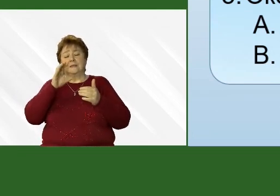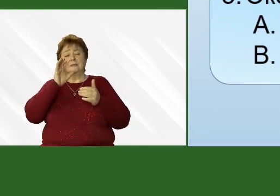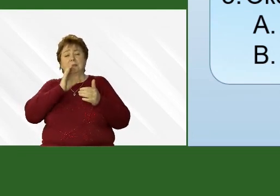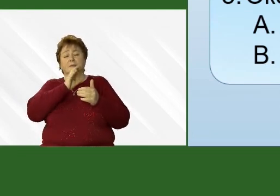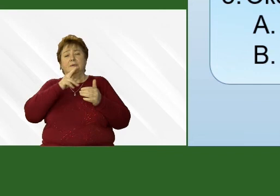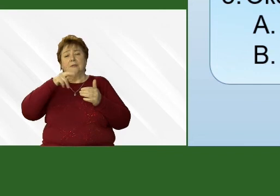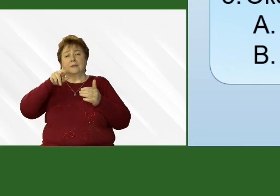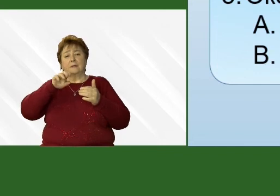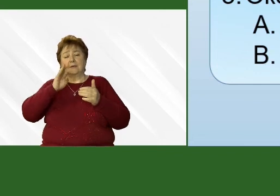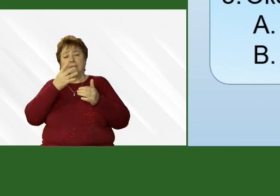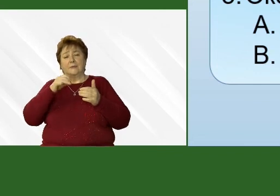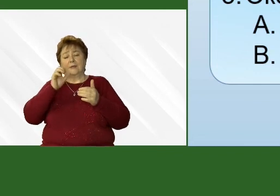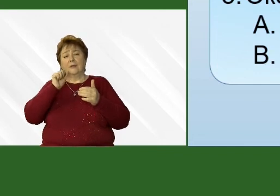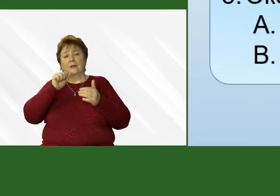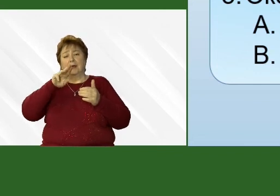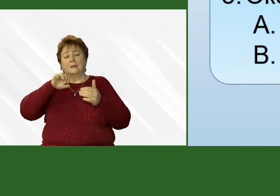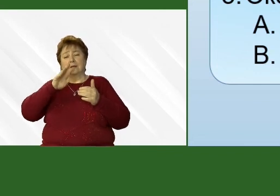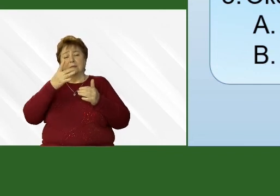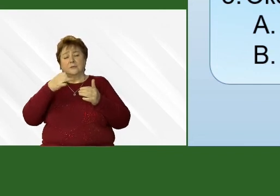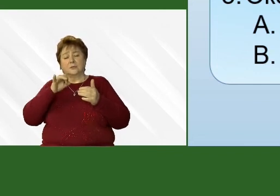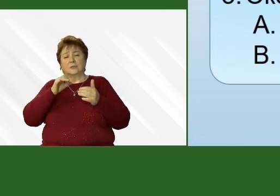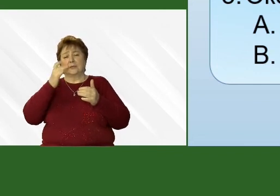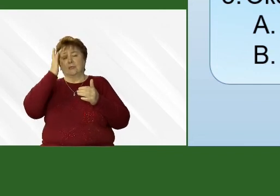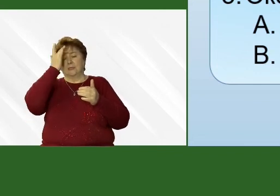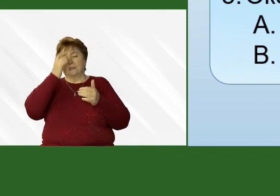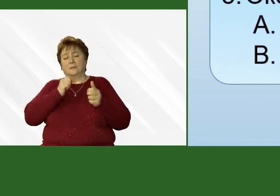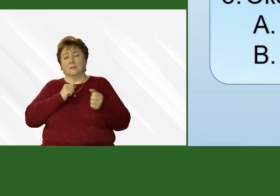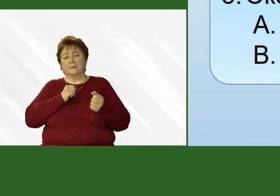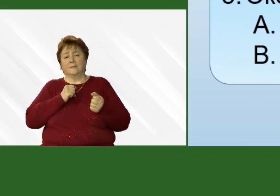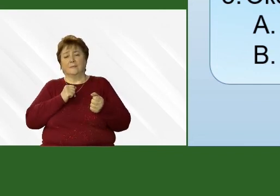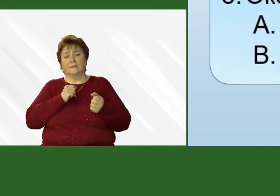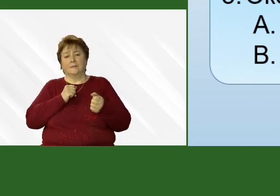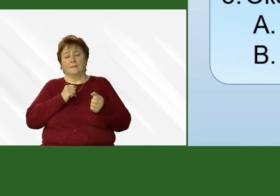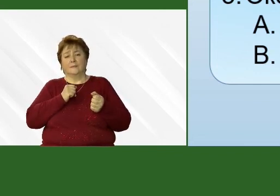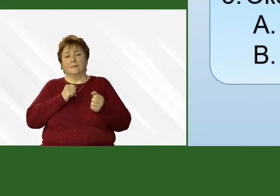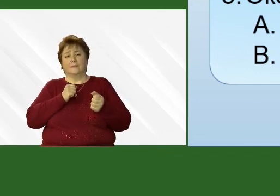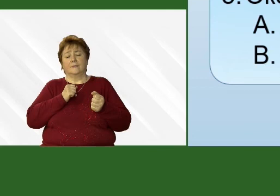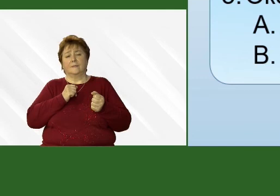Северный ледовитый, Атлантический, Индийский.